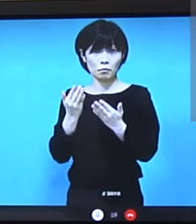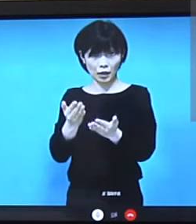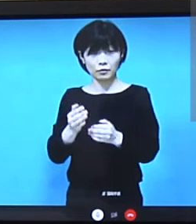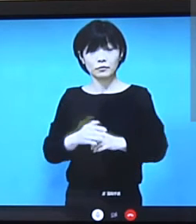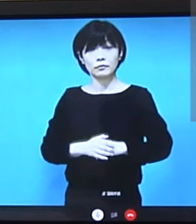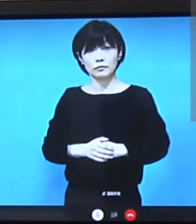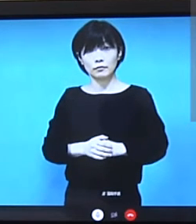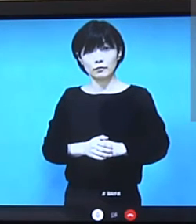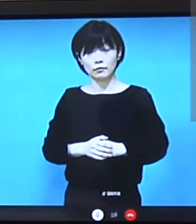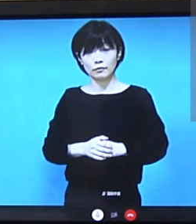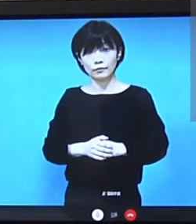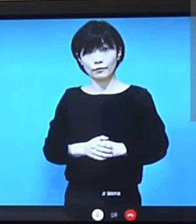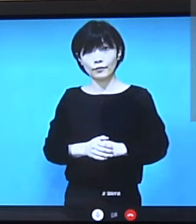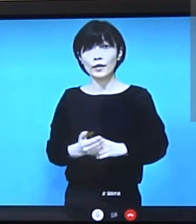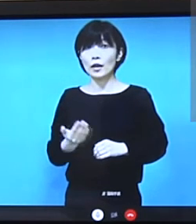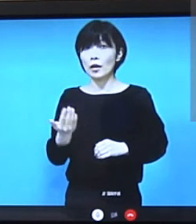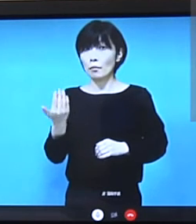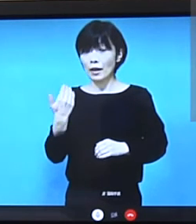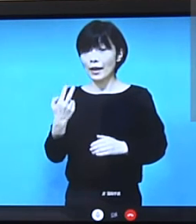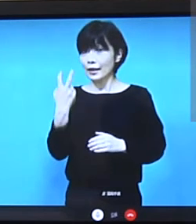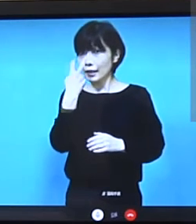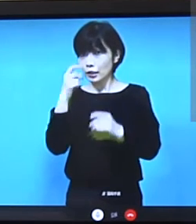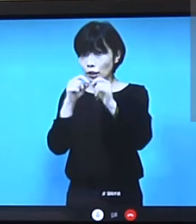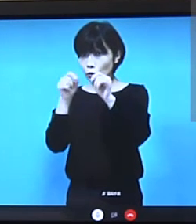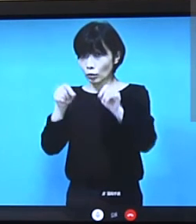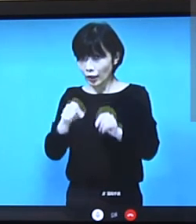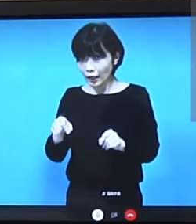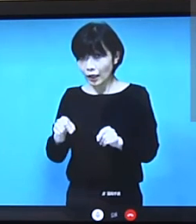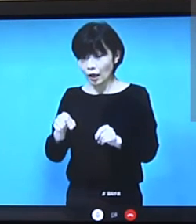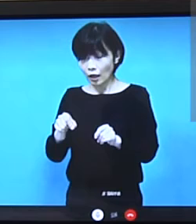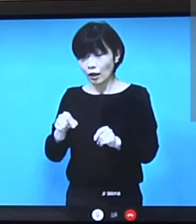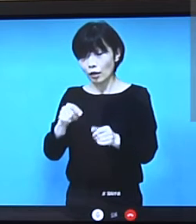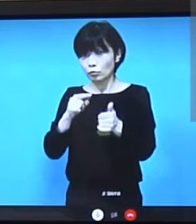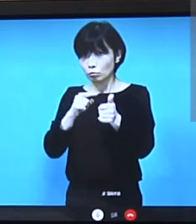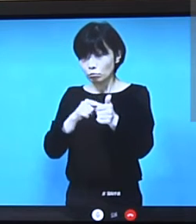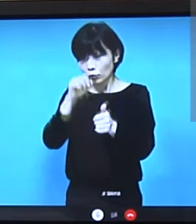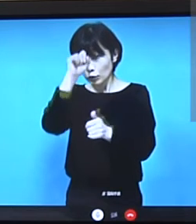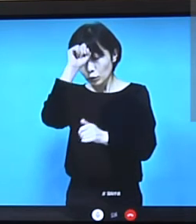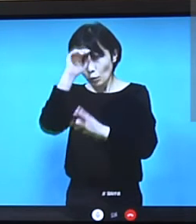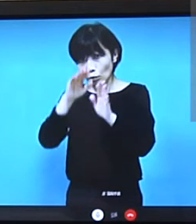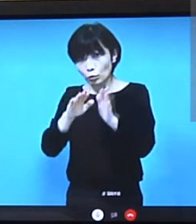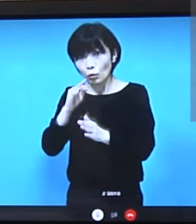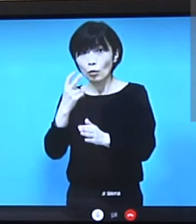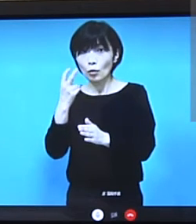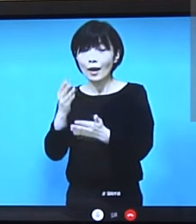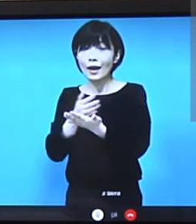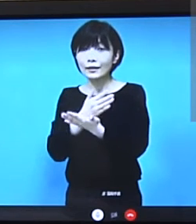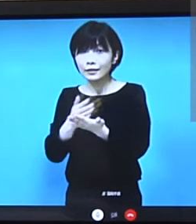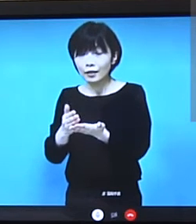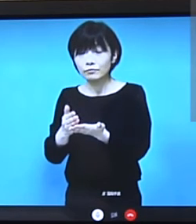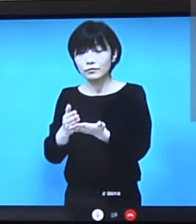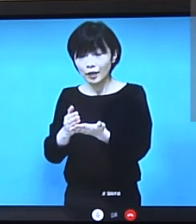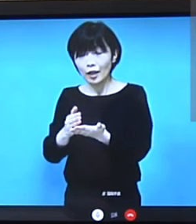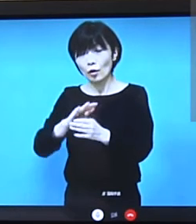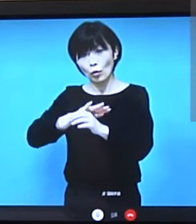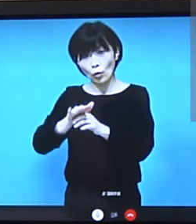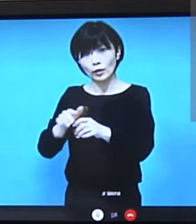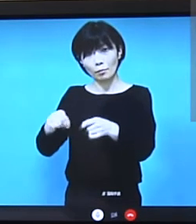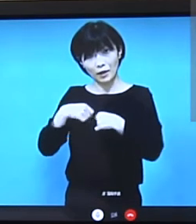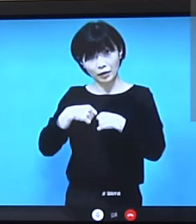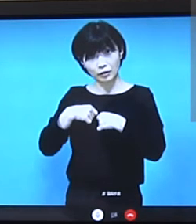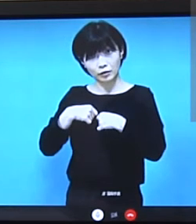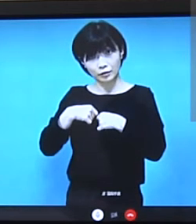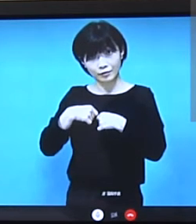した結果、当時は陽性と判断されたということですね。 はい、その当時そう判断をされたということになります。